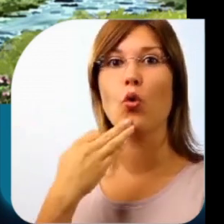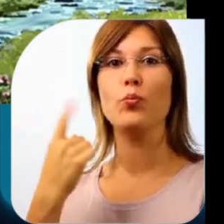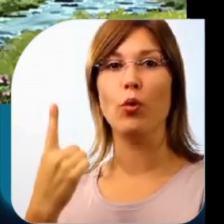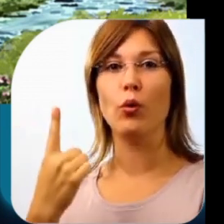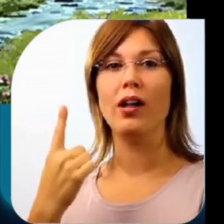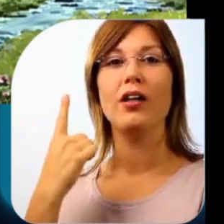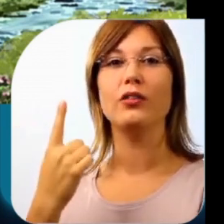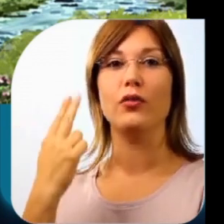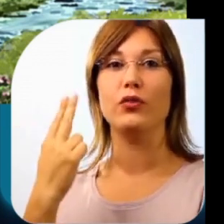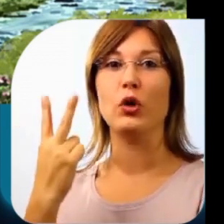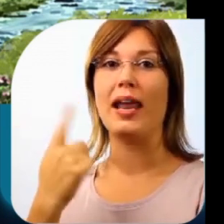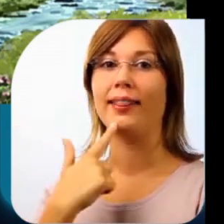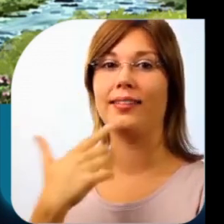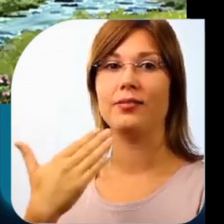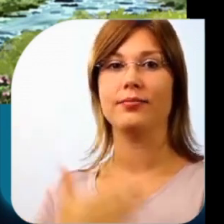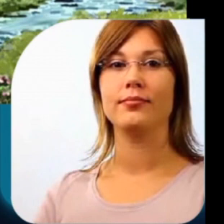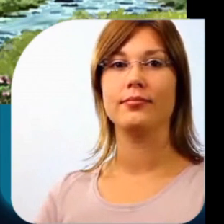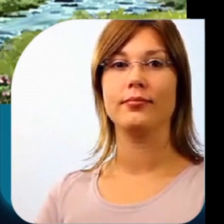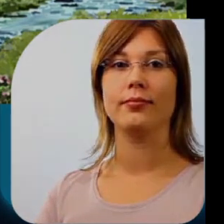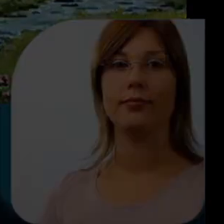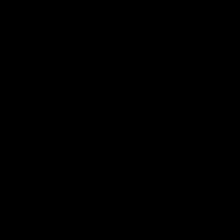du troupeau de Violette.